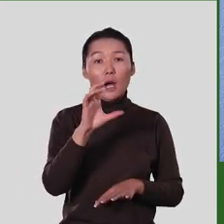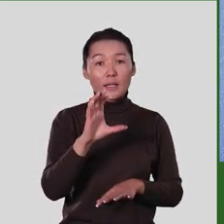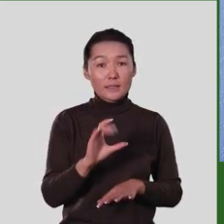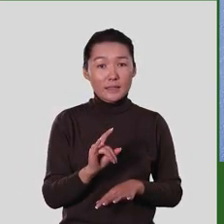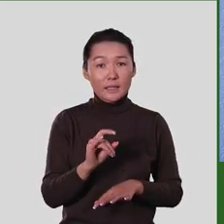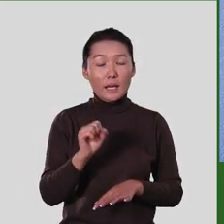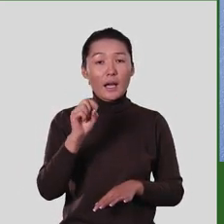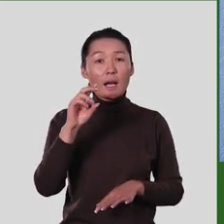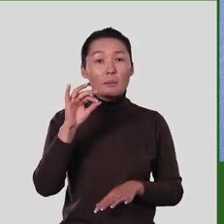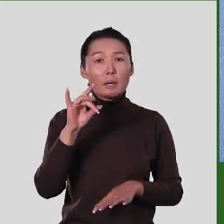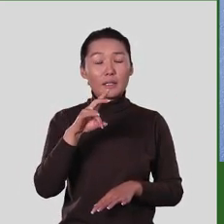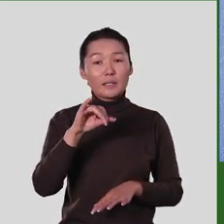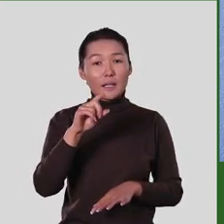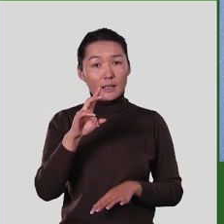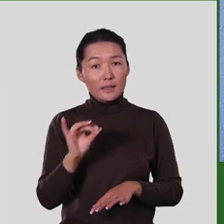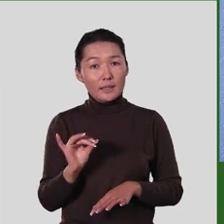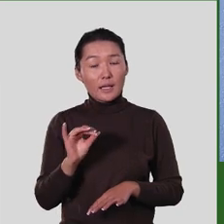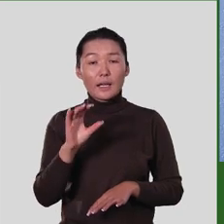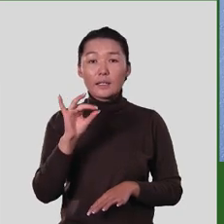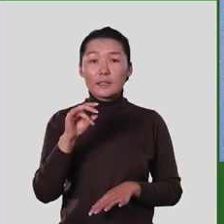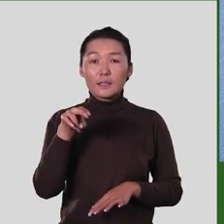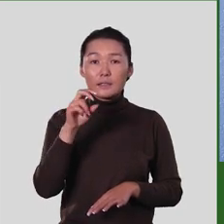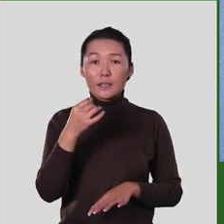аборигены, индейцы.